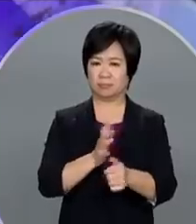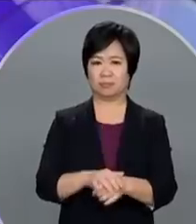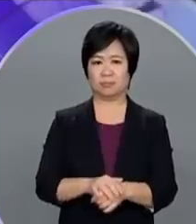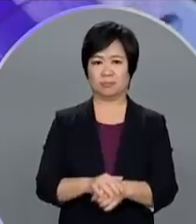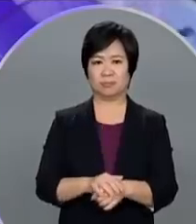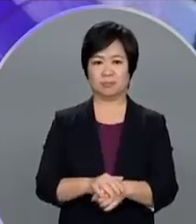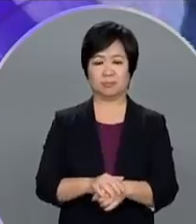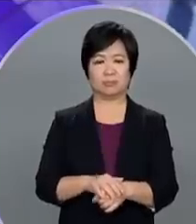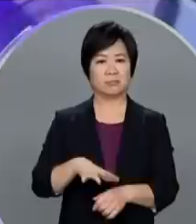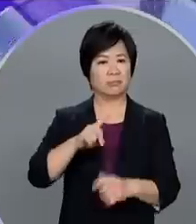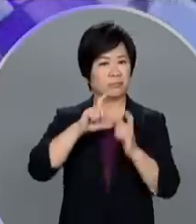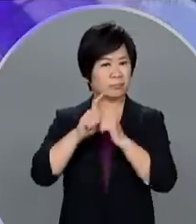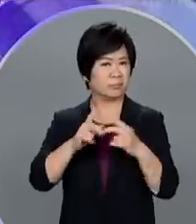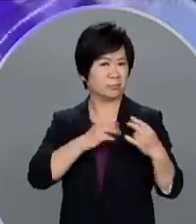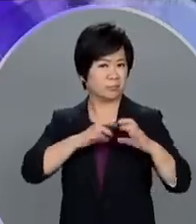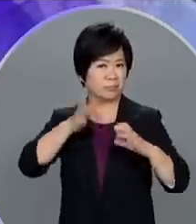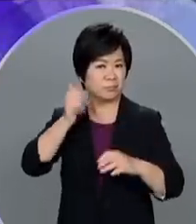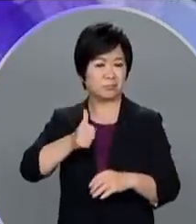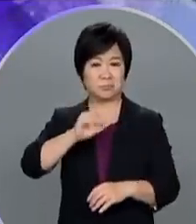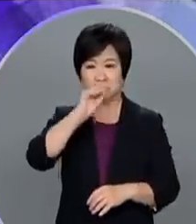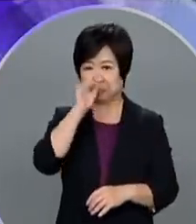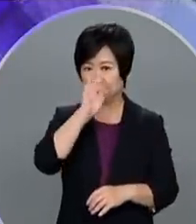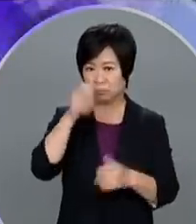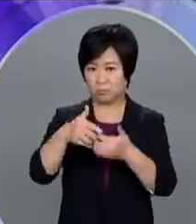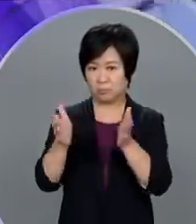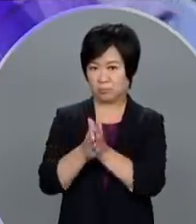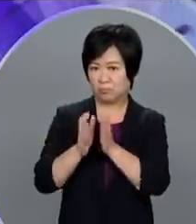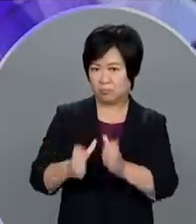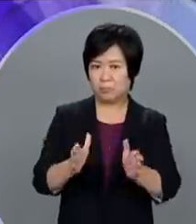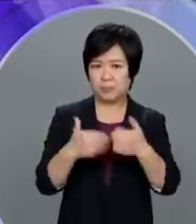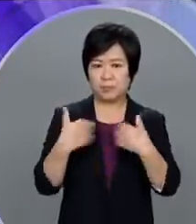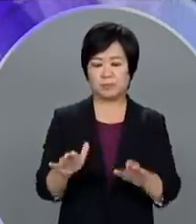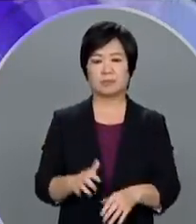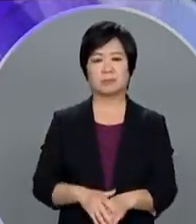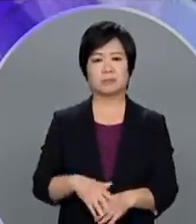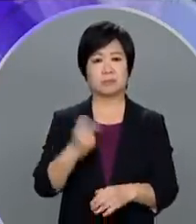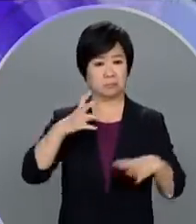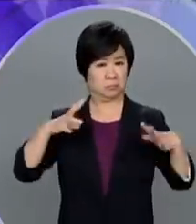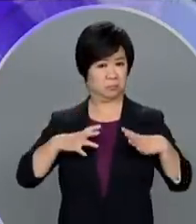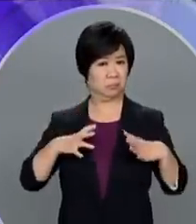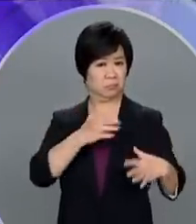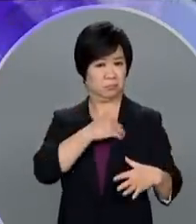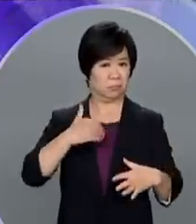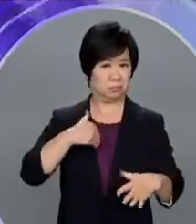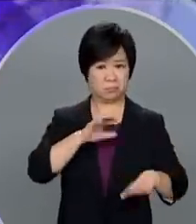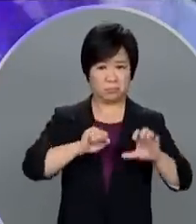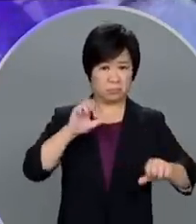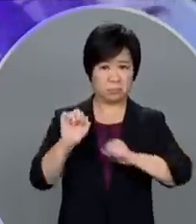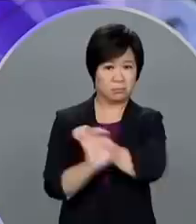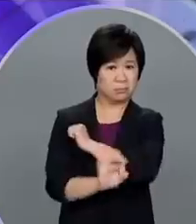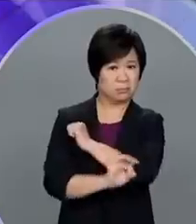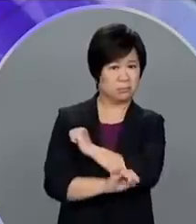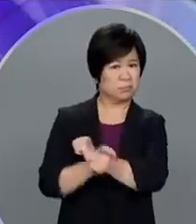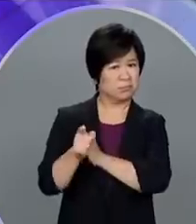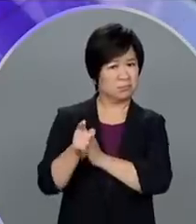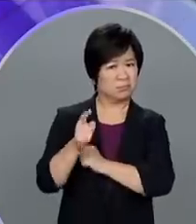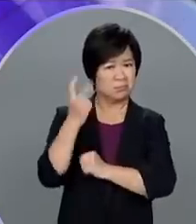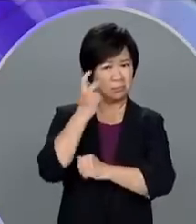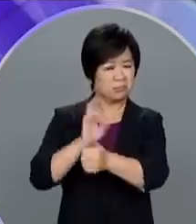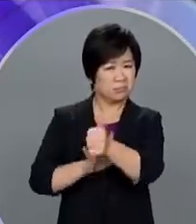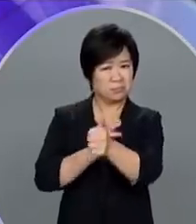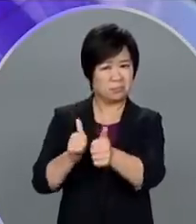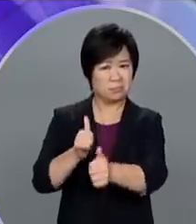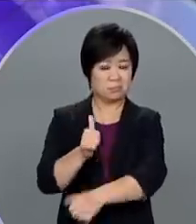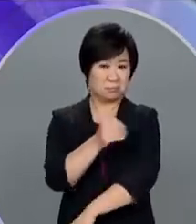下蔡英文总统要不要成立特侦组，任何检察官都可以侦办贪污案件，以你们的监察委员